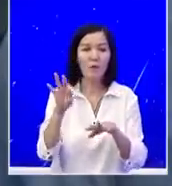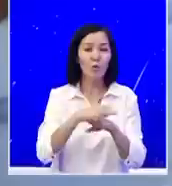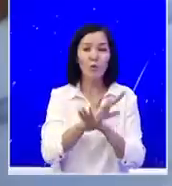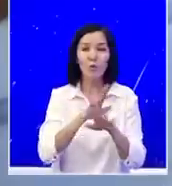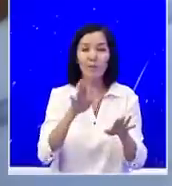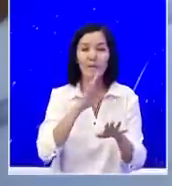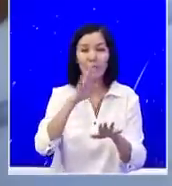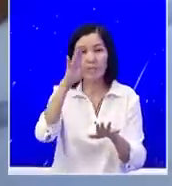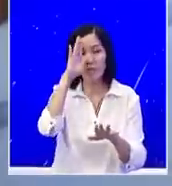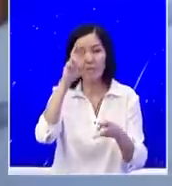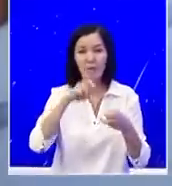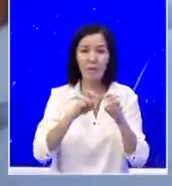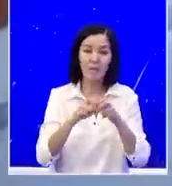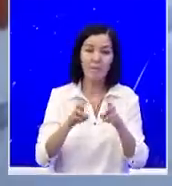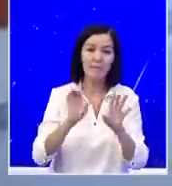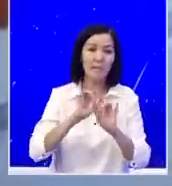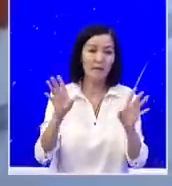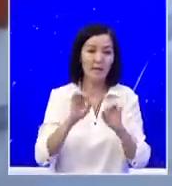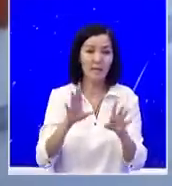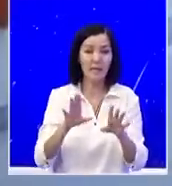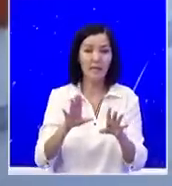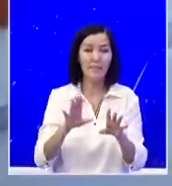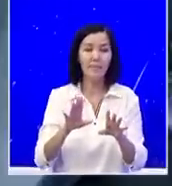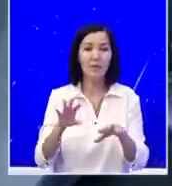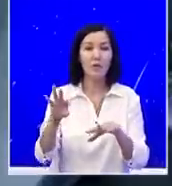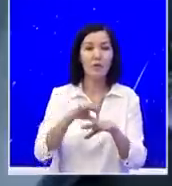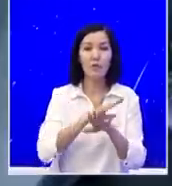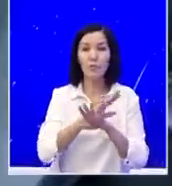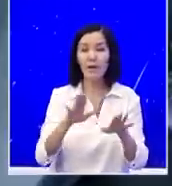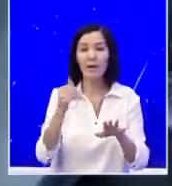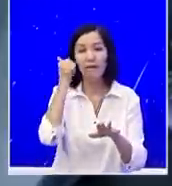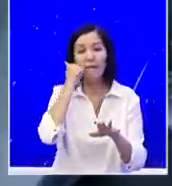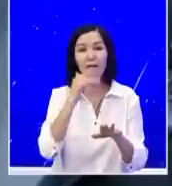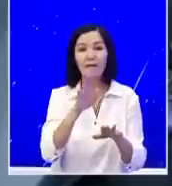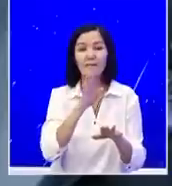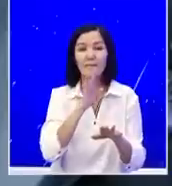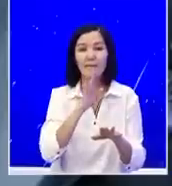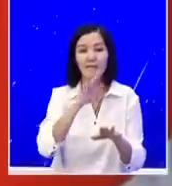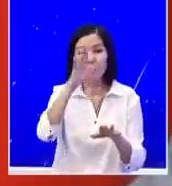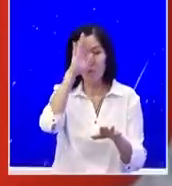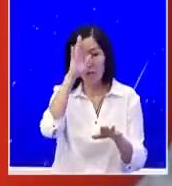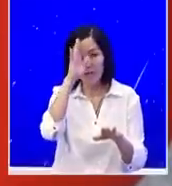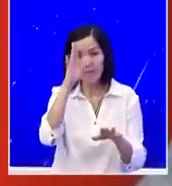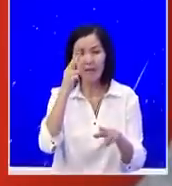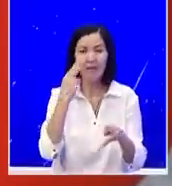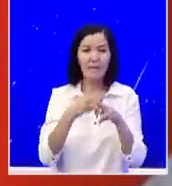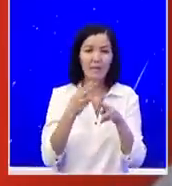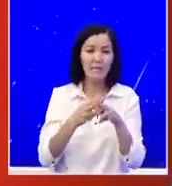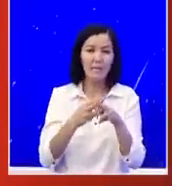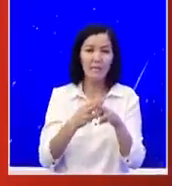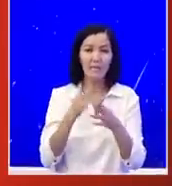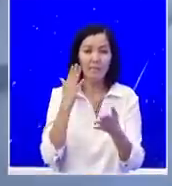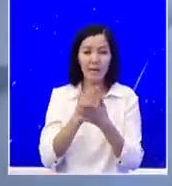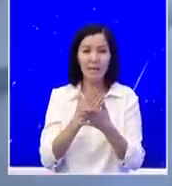мен жігіттердің мәселесін көтерді. Бойдақ азаматпен тұрмыс құрмаған кәрі қыздардың қазақ ұлтының көбеюіне кедергі келтіріп